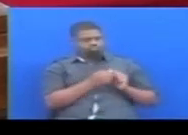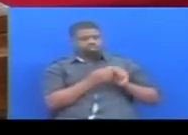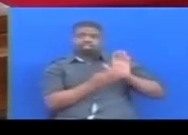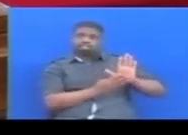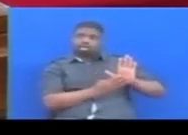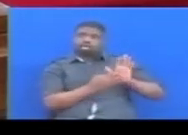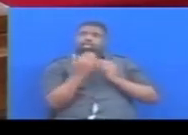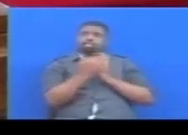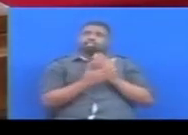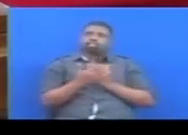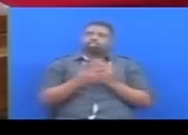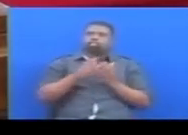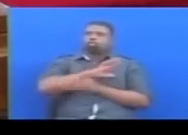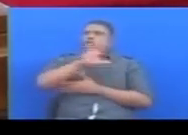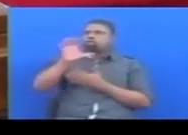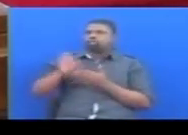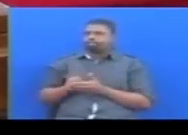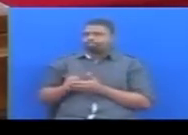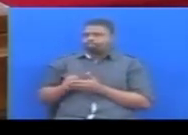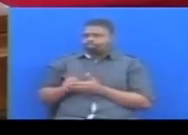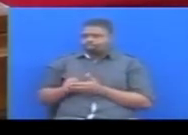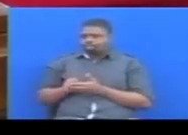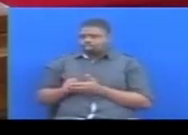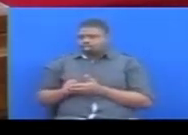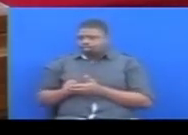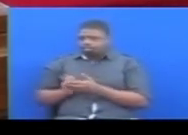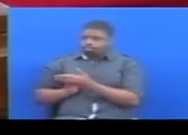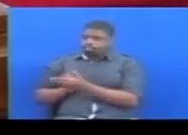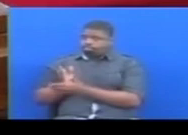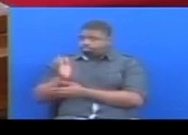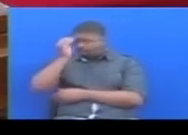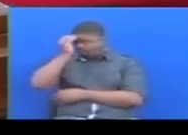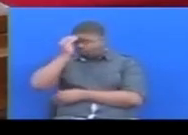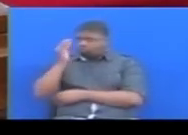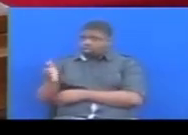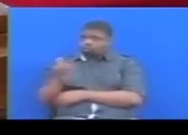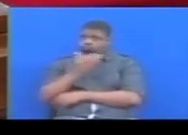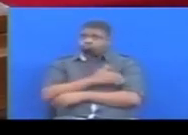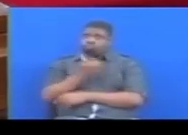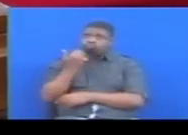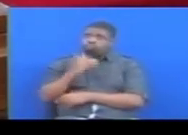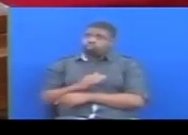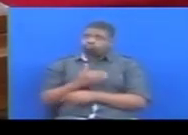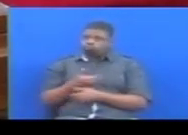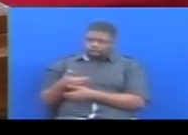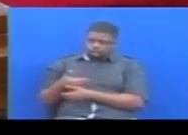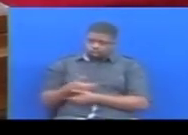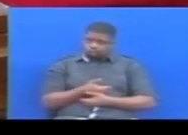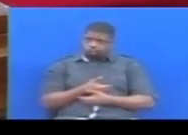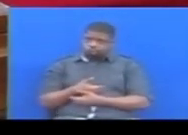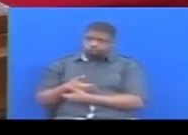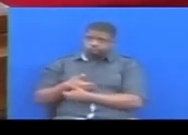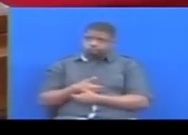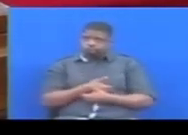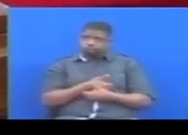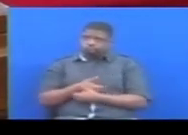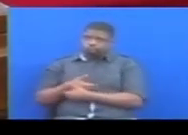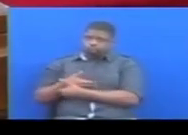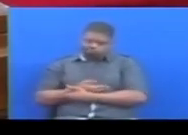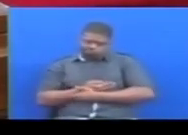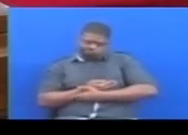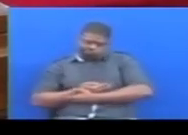nzima. Aidha, kupitia mafunzo ya huduma muhimu kwa watoto wachanga, essential newborn care, watoa huduma